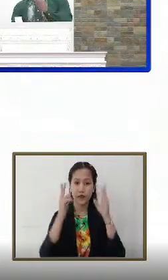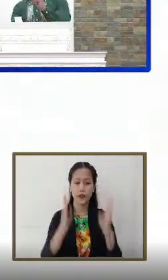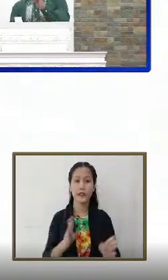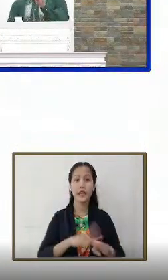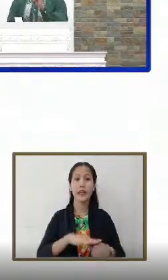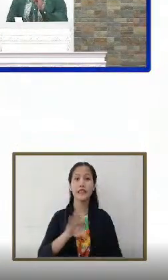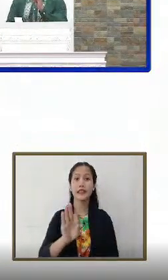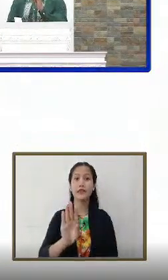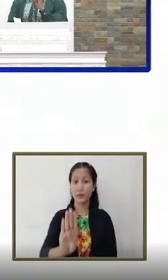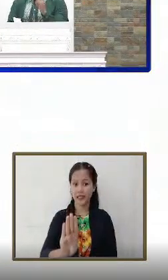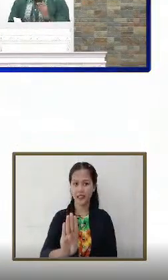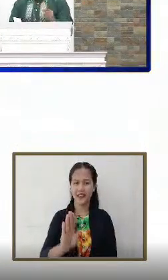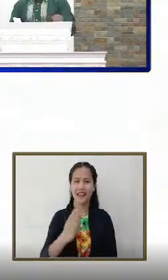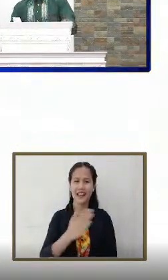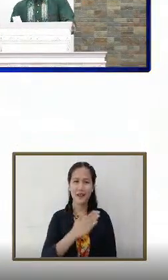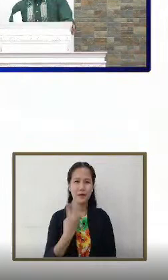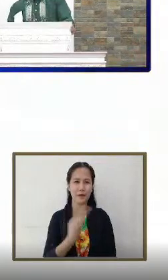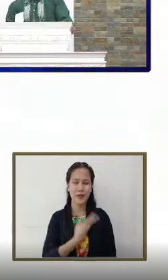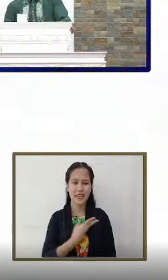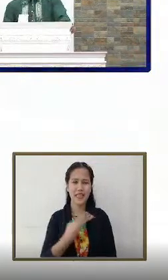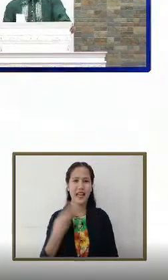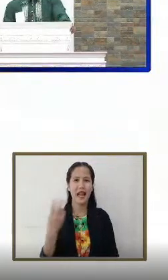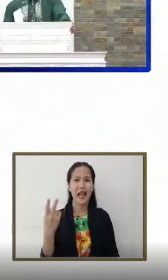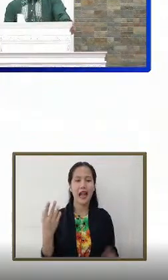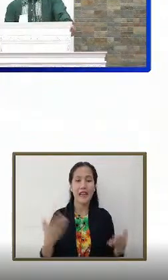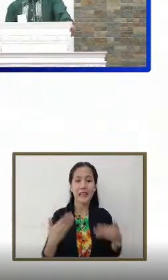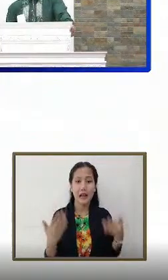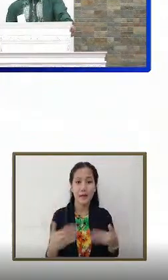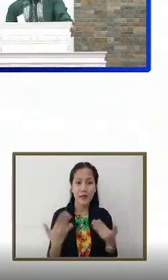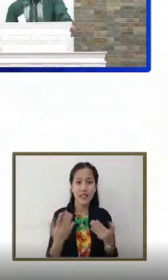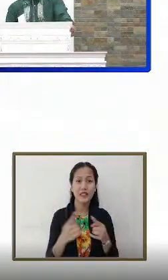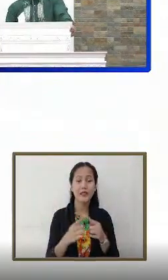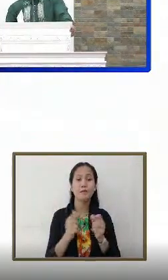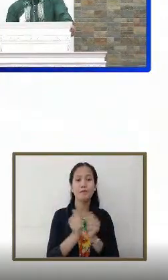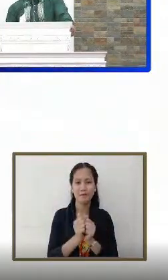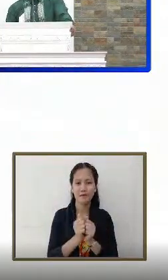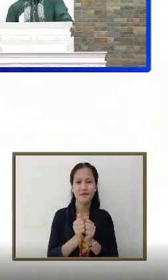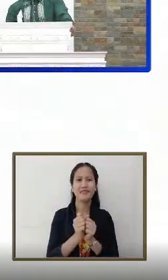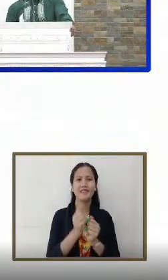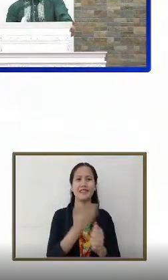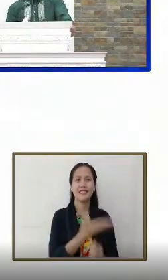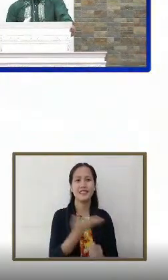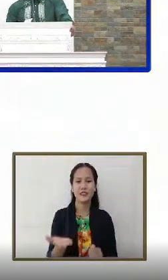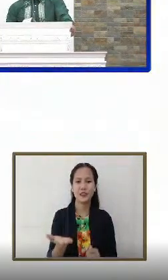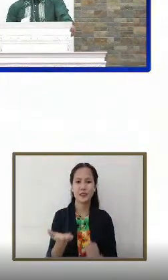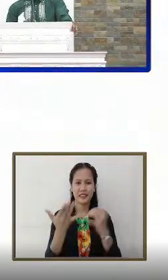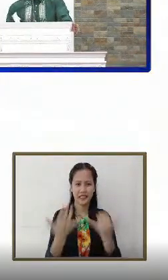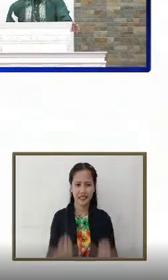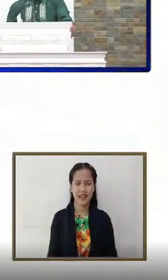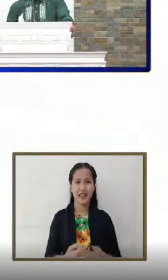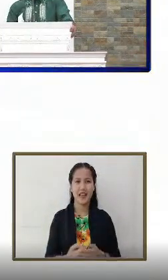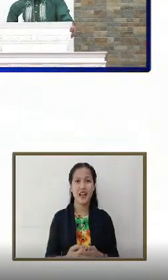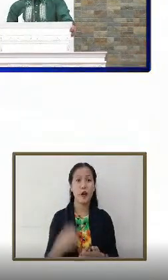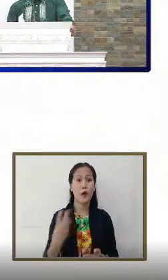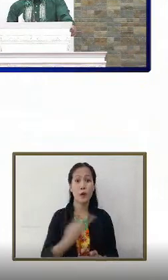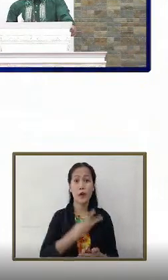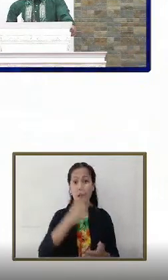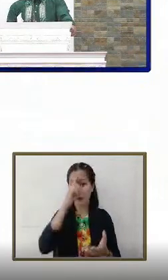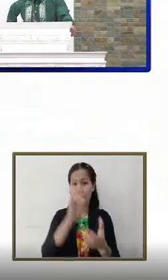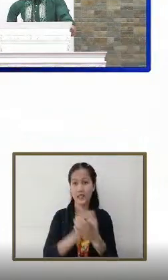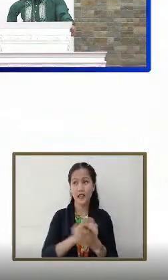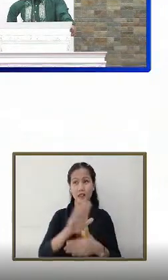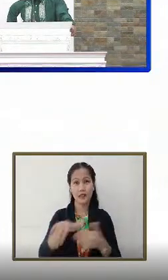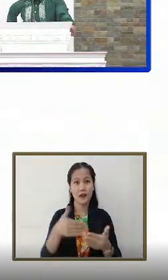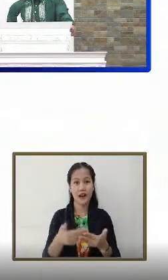you this afternoon or this evening. Thank you for being with us. Keep tuning in. And we believe that para po sa lahat ng bisita,